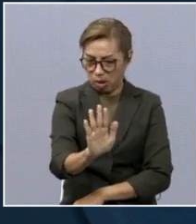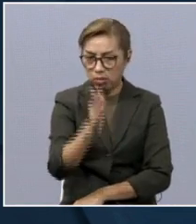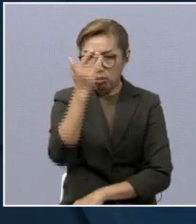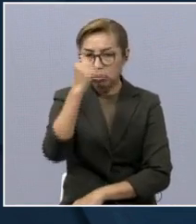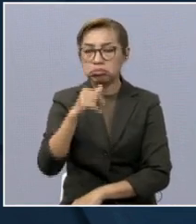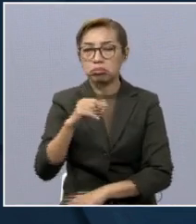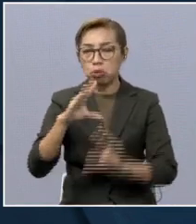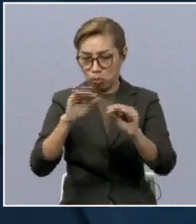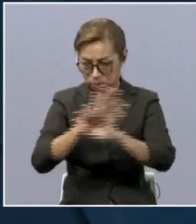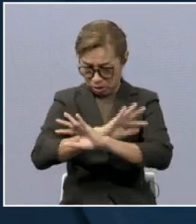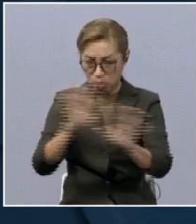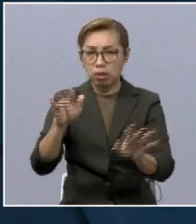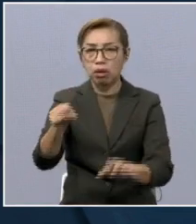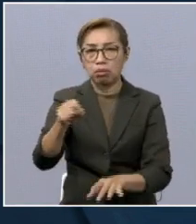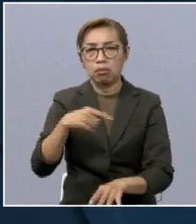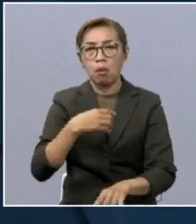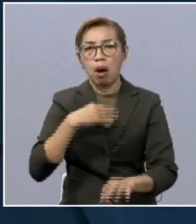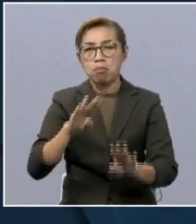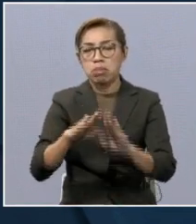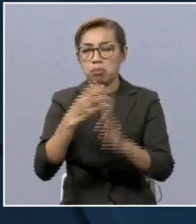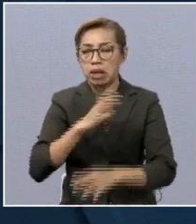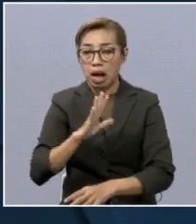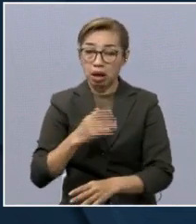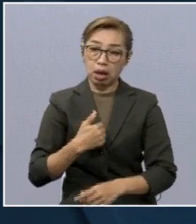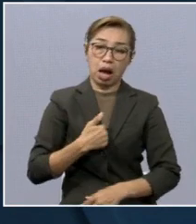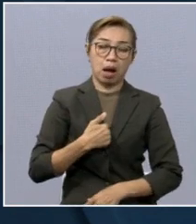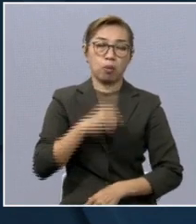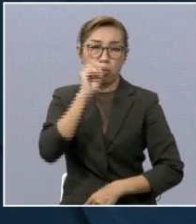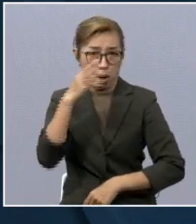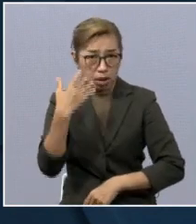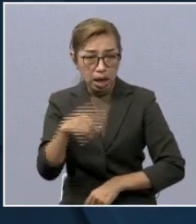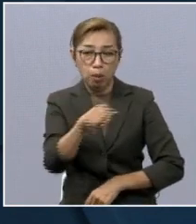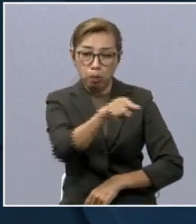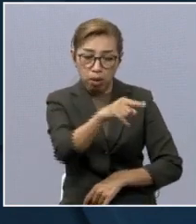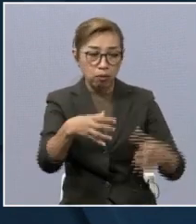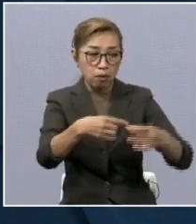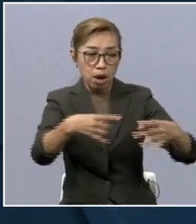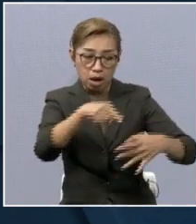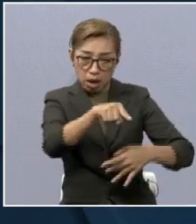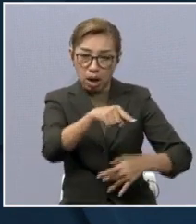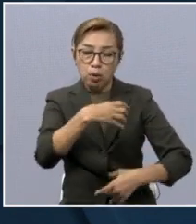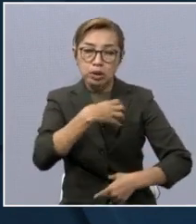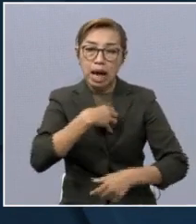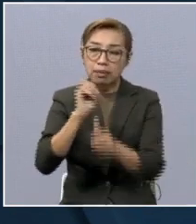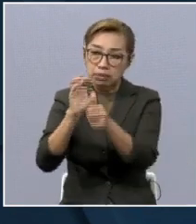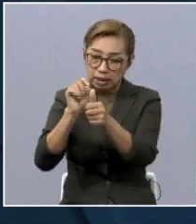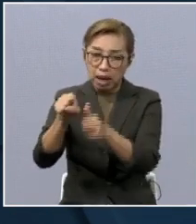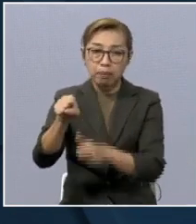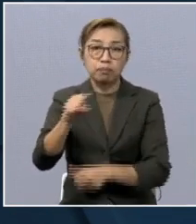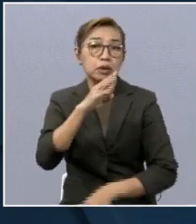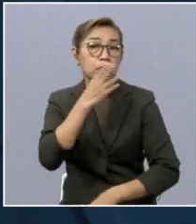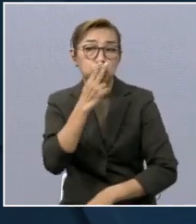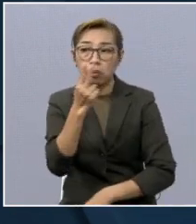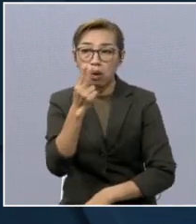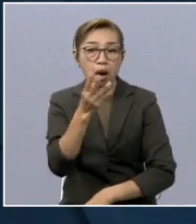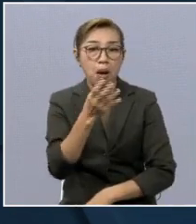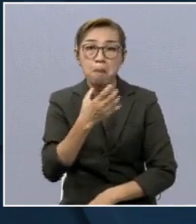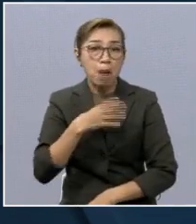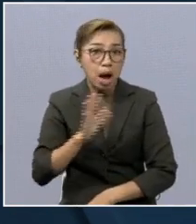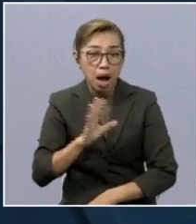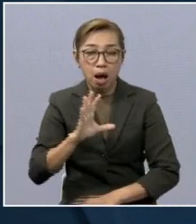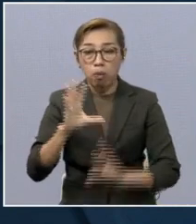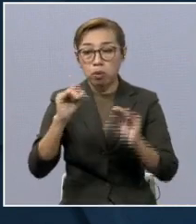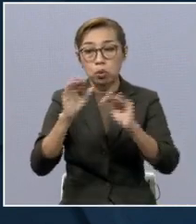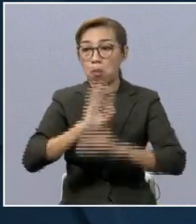ต่ได้ยืนยันไปแล้วว่าการอภิปรายเป็นการรับฟังความคิดเห็นจากฝ่ายค้านหากไม่เปิดอภิปรายก็จะทำให้เกิดความเสียหายนำไปขยาย